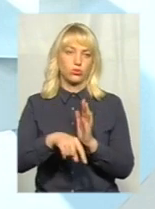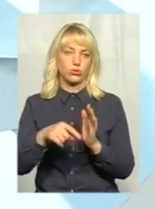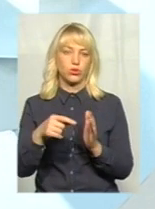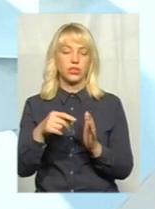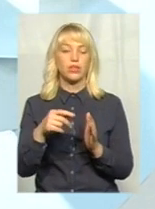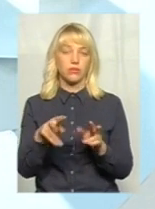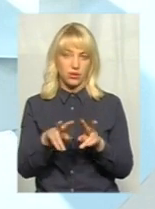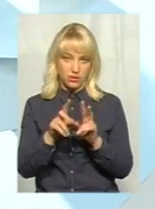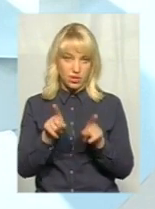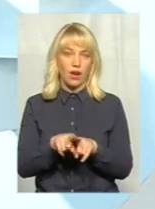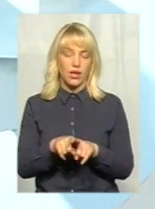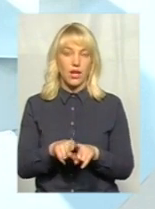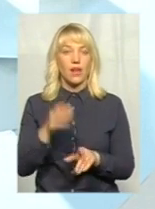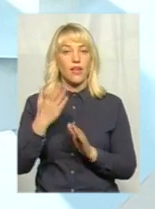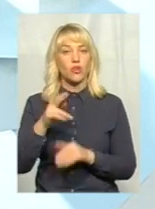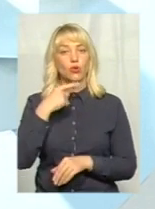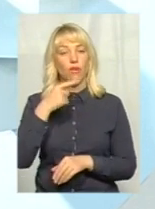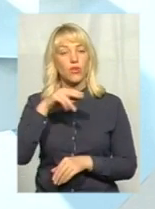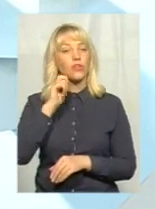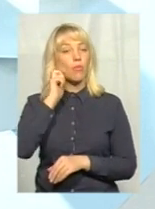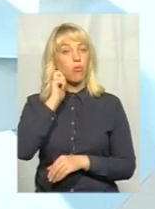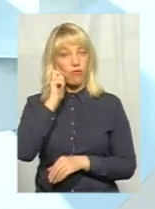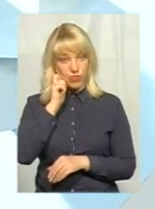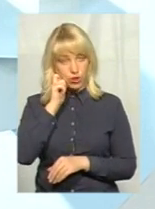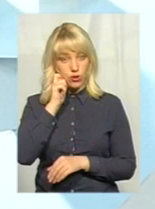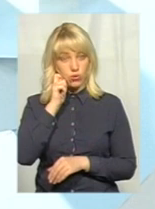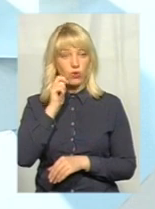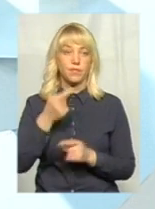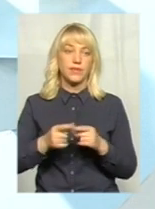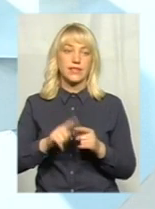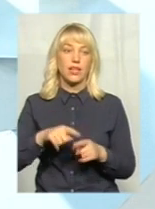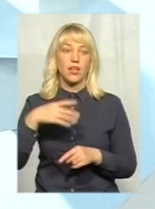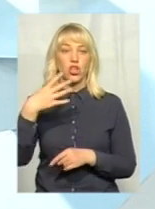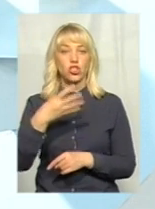по віку, це теж так.